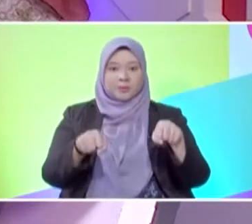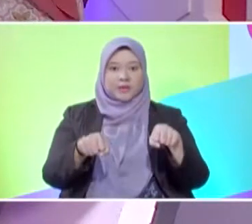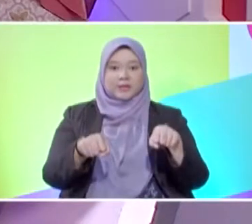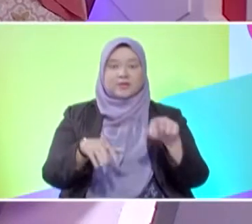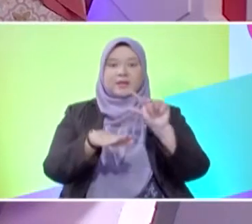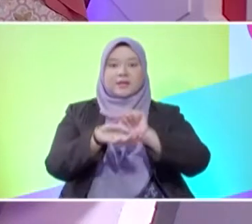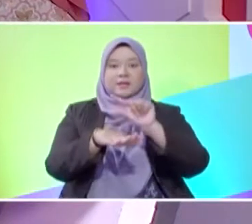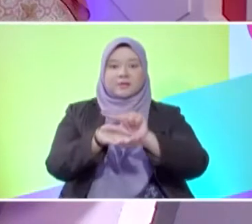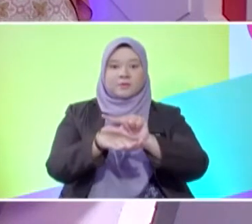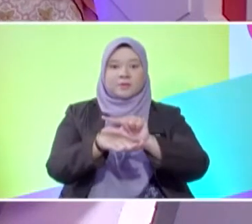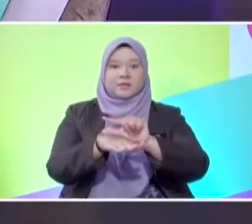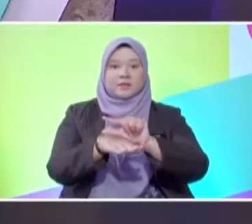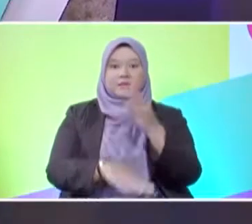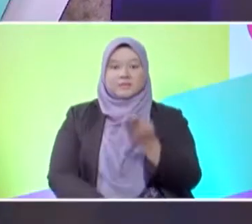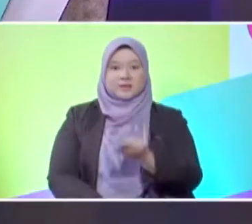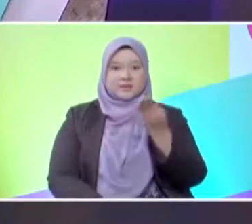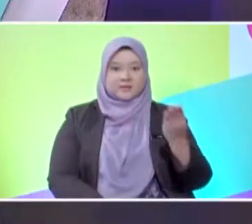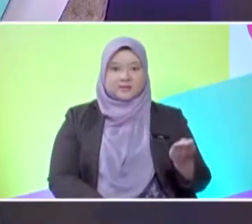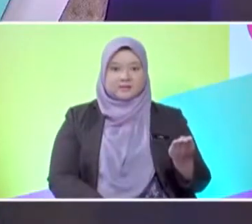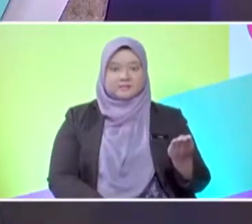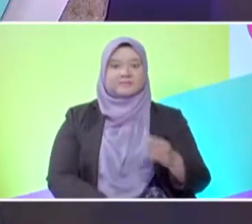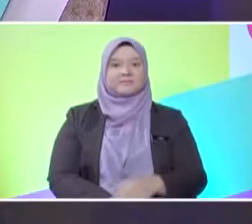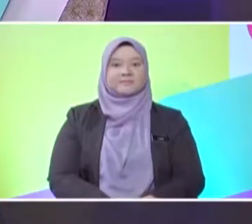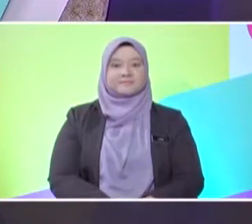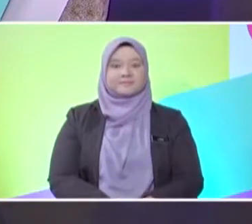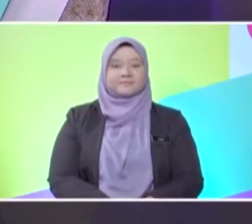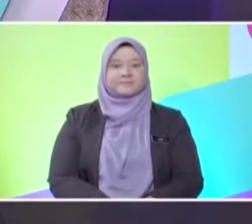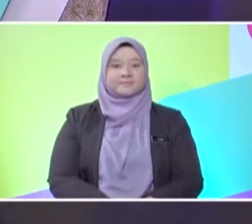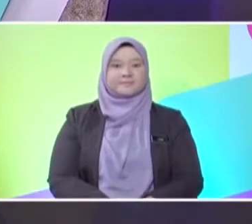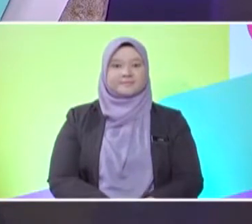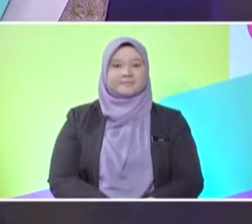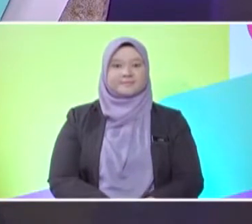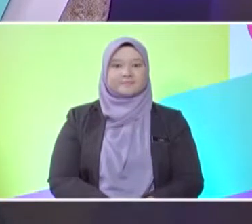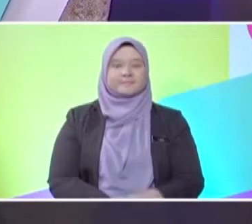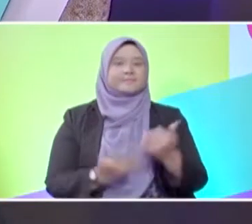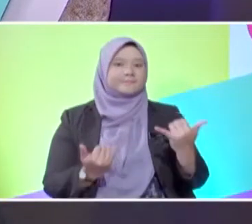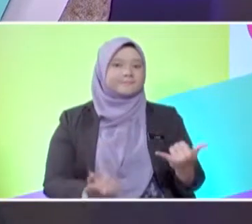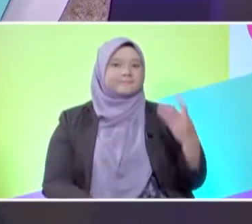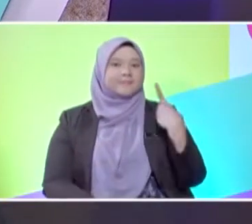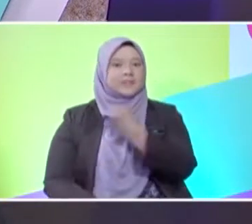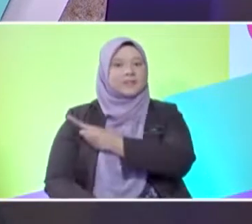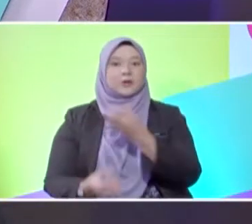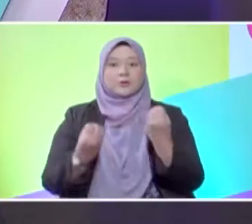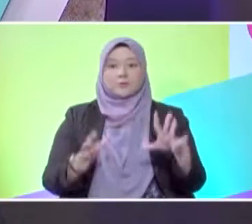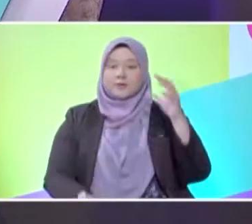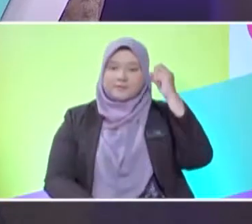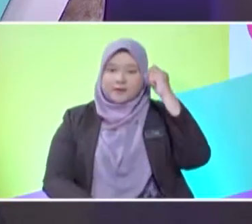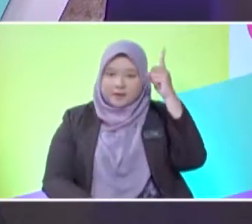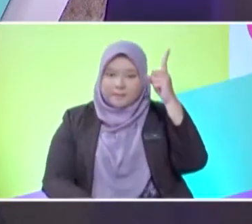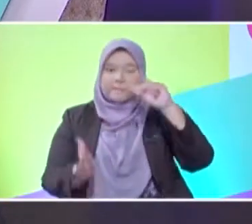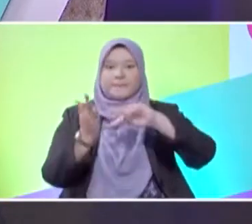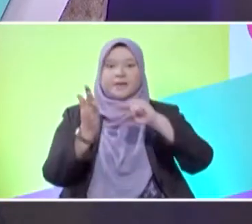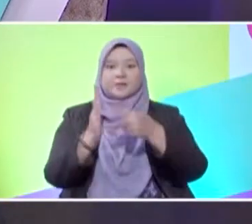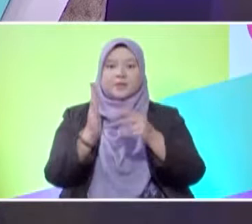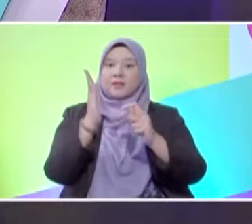gunakan nombok Oke jadi kita faham tentang masuk penambahan dalam lingkungan fakta Syaikh jadi